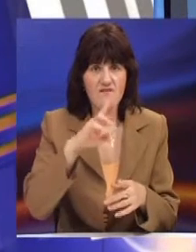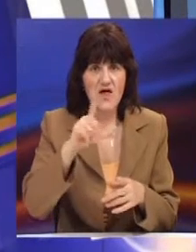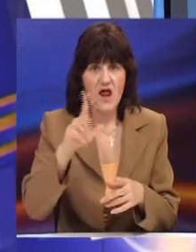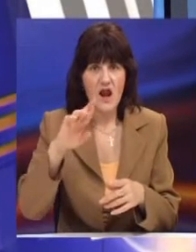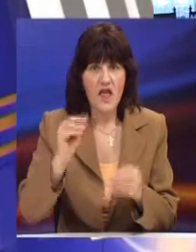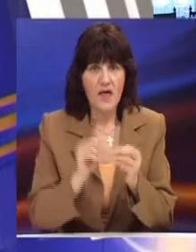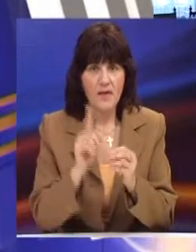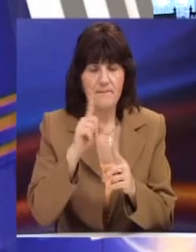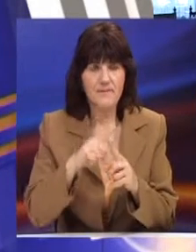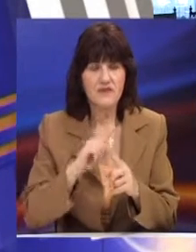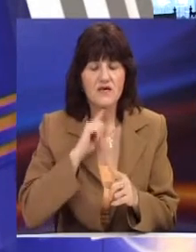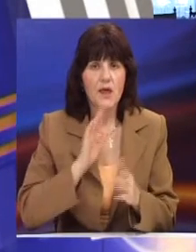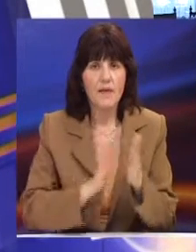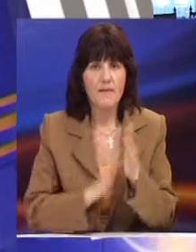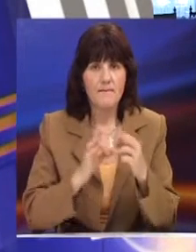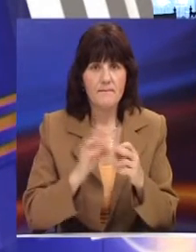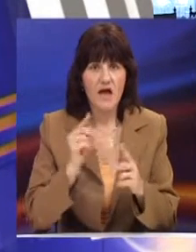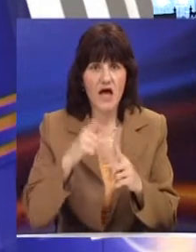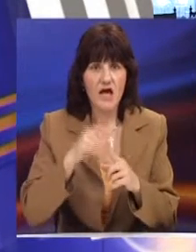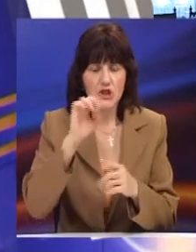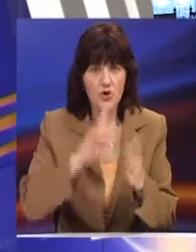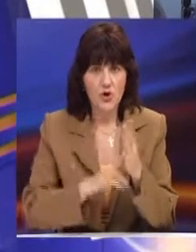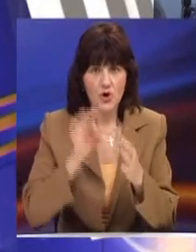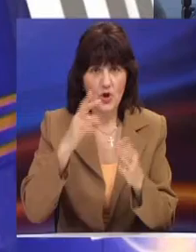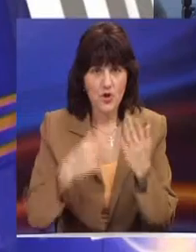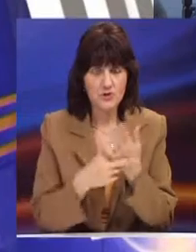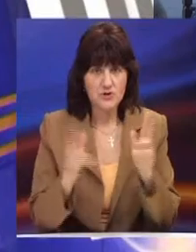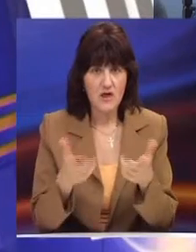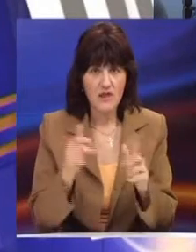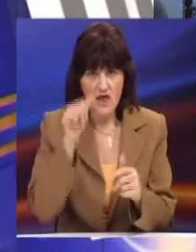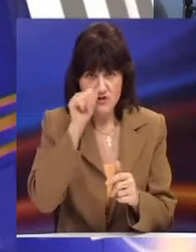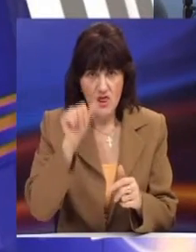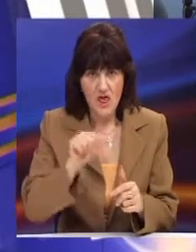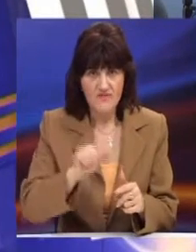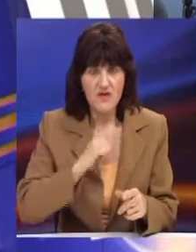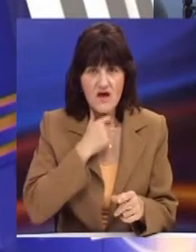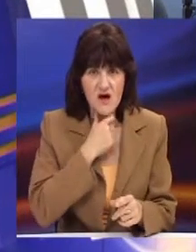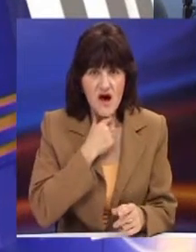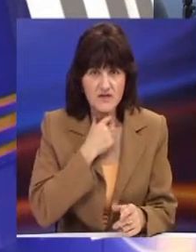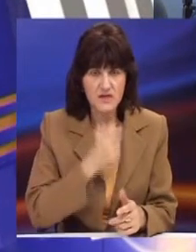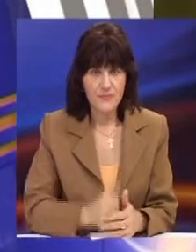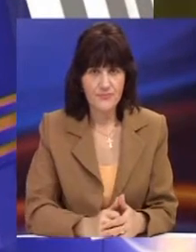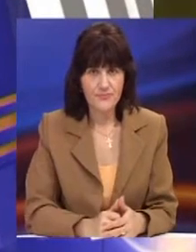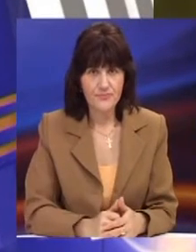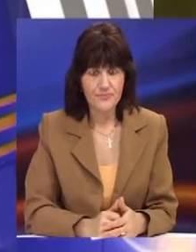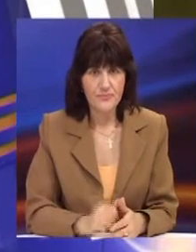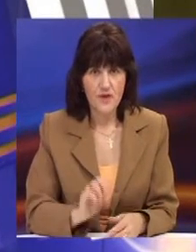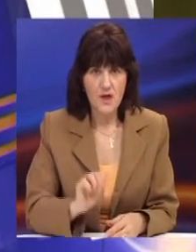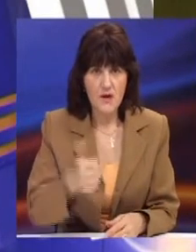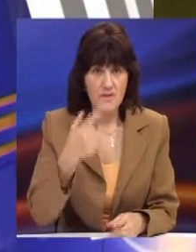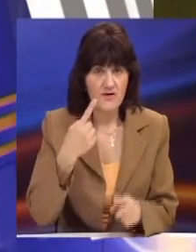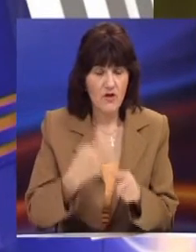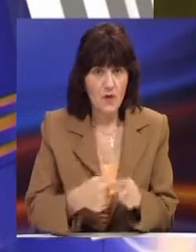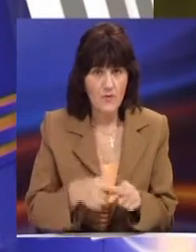Velebit, a zatim i Martonoš. Ova istraživanja imaju za cilj pronalaženje novih ležišta nafte i gasa. Na ovom prostoru prvi put se